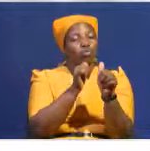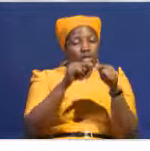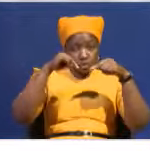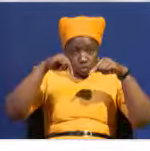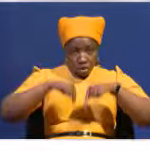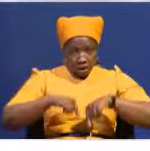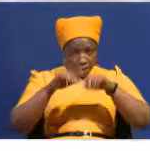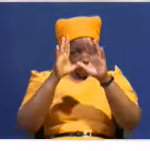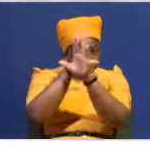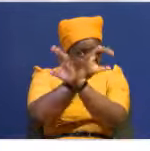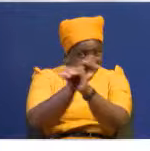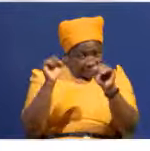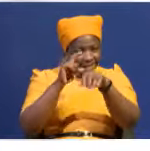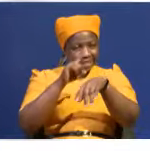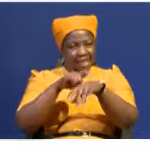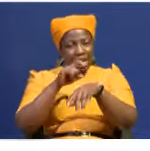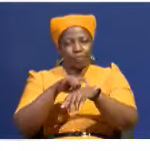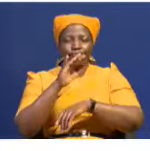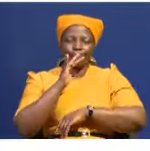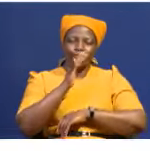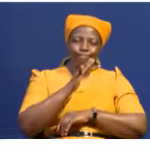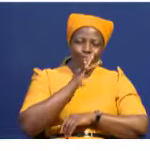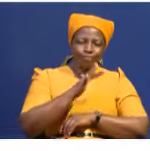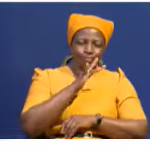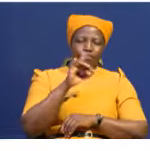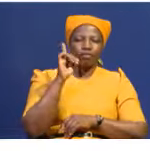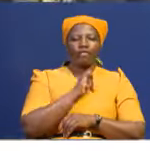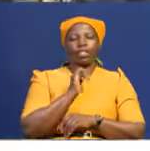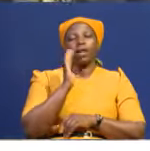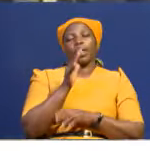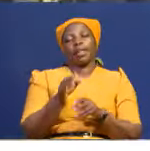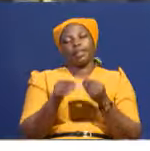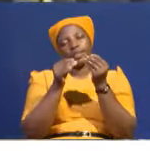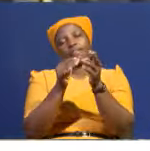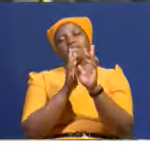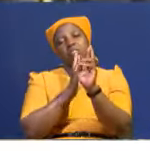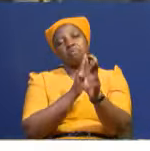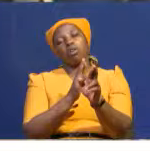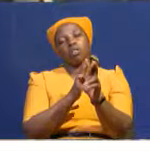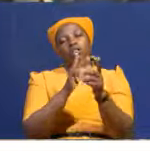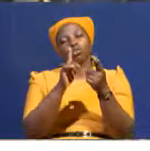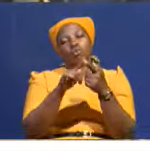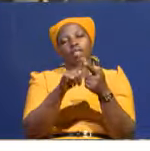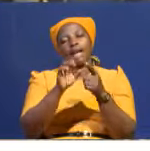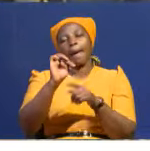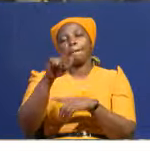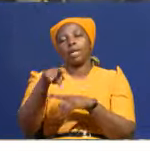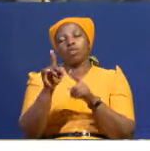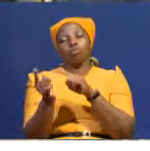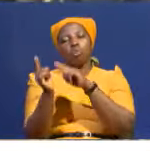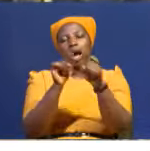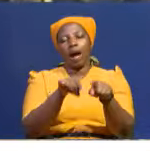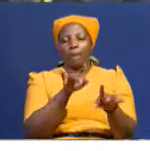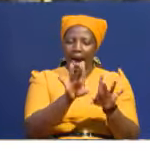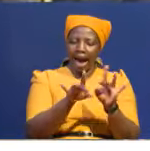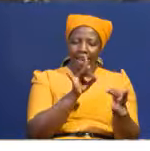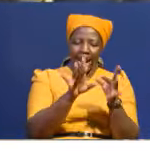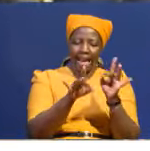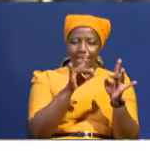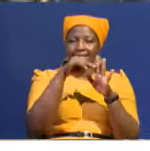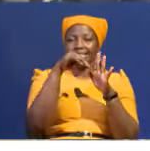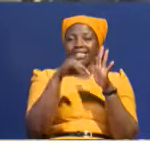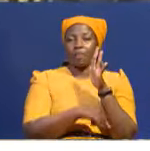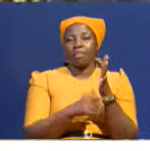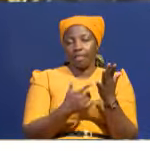rais atakapokumaliza kuzungumza na wananchi atatoa ile ripoti kwa ajili ya wabunge kuweza kuifafanua na kuipanua kwa zaidi. Kwa hivyo